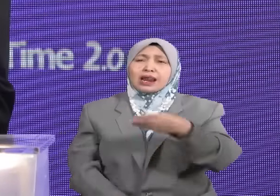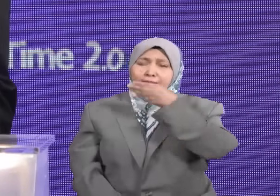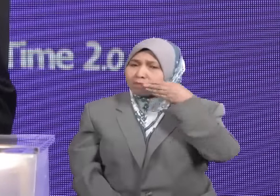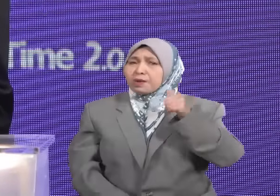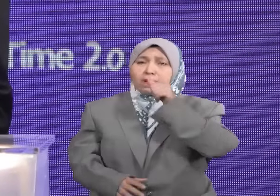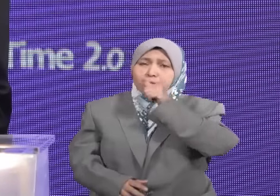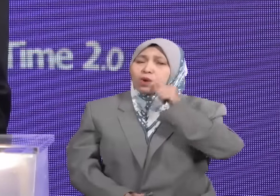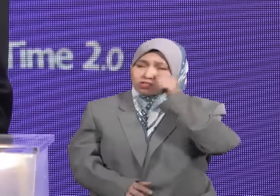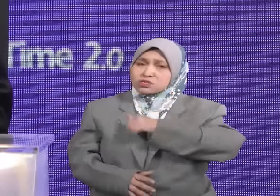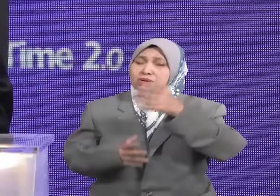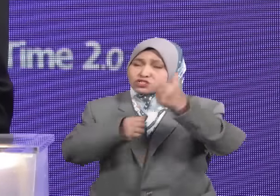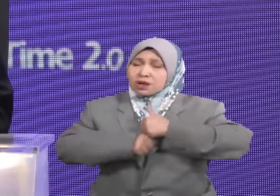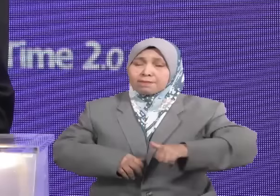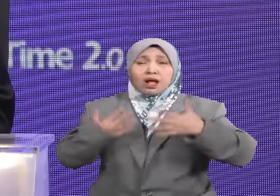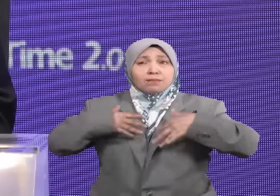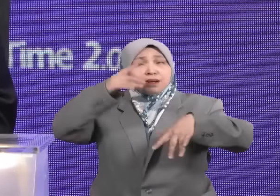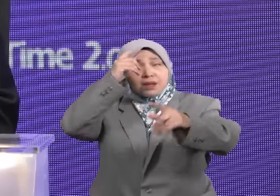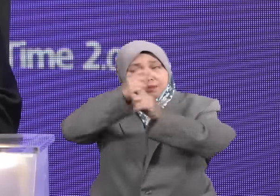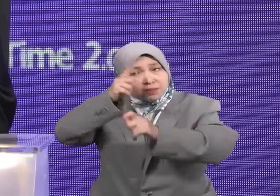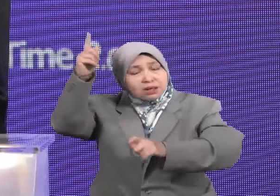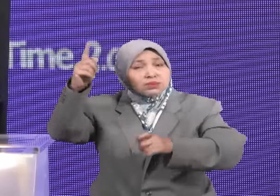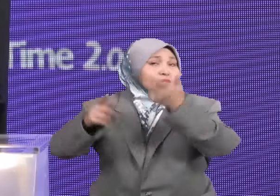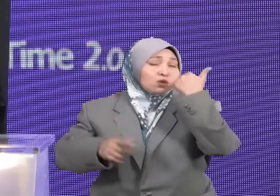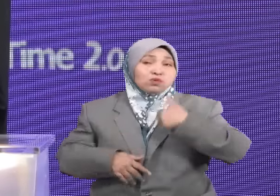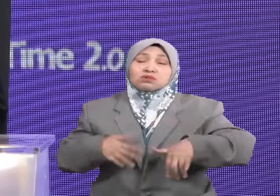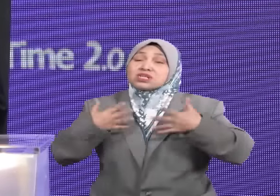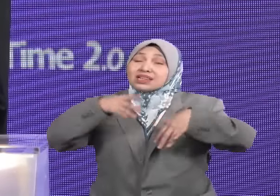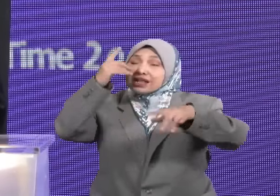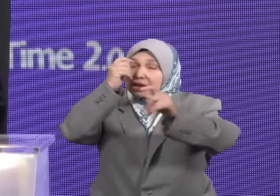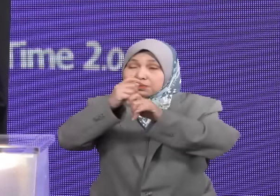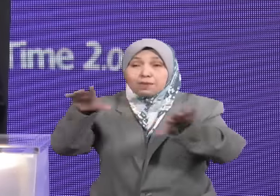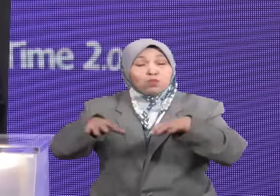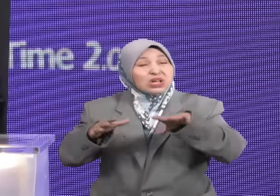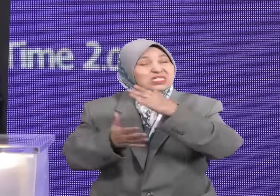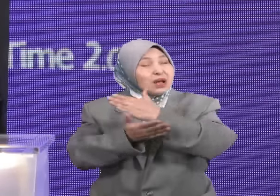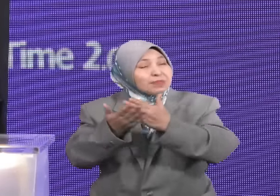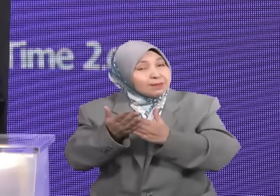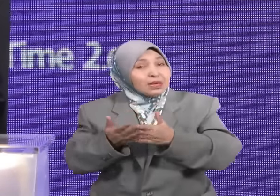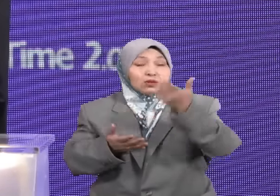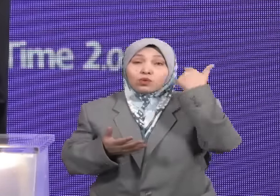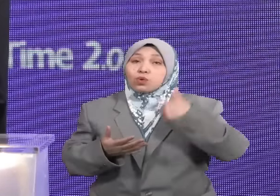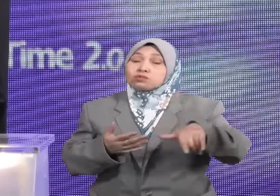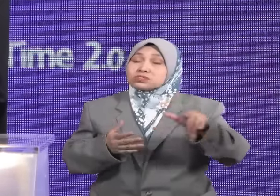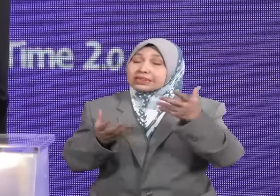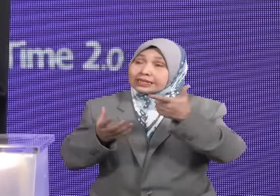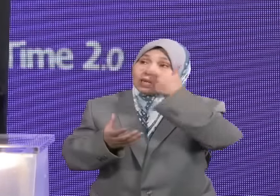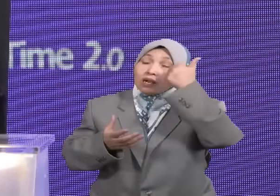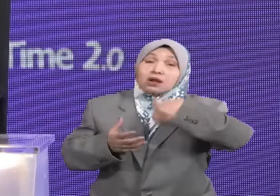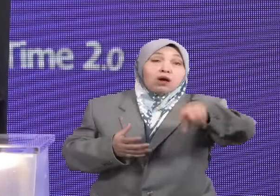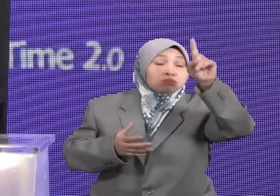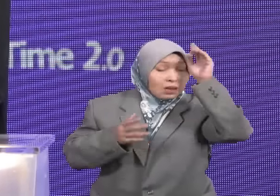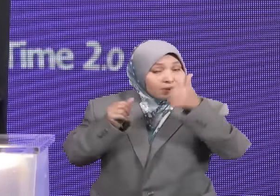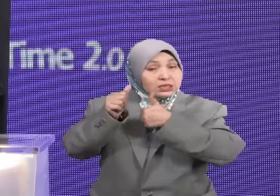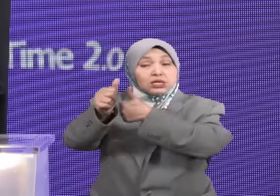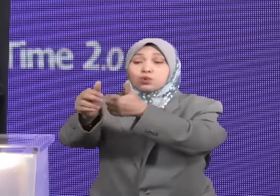berpuasa dia mencapai takwa. Kerana apa? Takwa ini adalah apabila kita buat sesuatu itu atas dasar input kerana Allah, mengikut